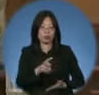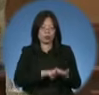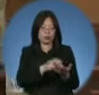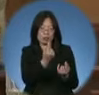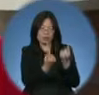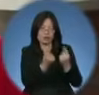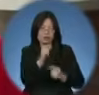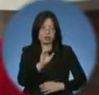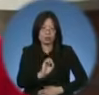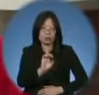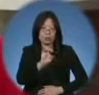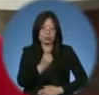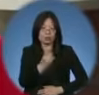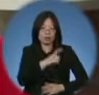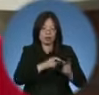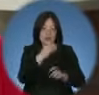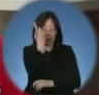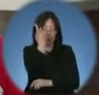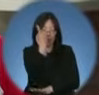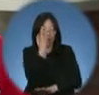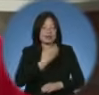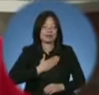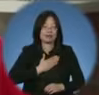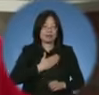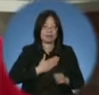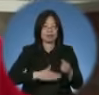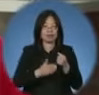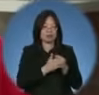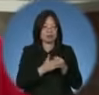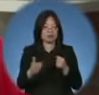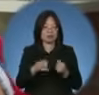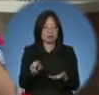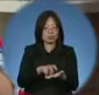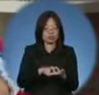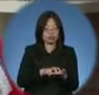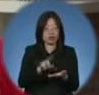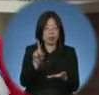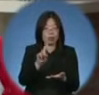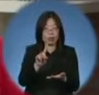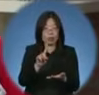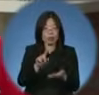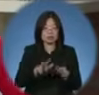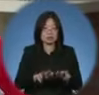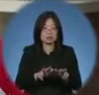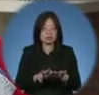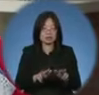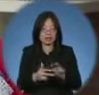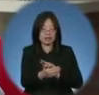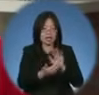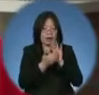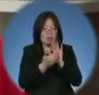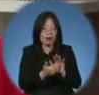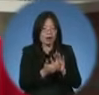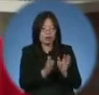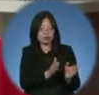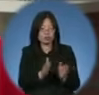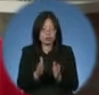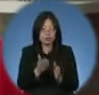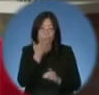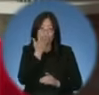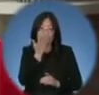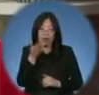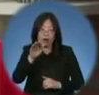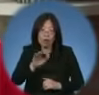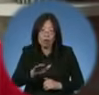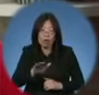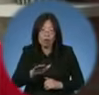불안보다도 공포는 더 원초적인 거라서. 예, 예. 불안은 차라리 자기가 이렇게 예방하고 뭔가 대비하고 이럴 수